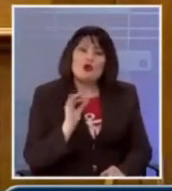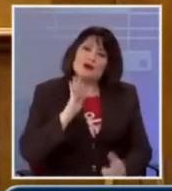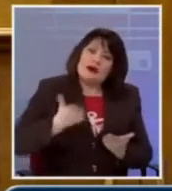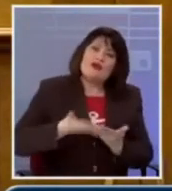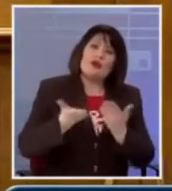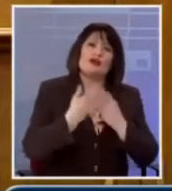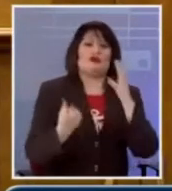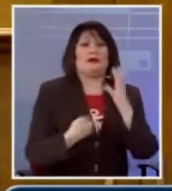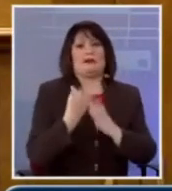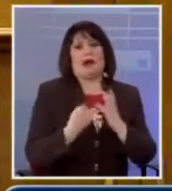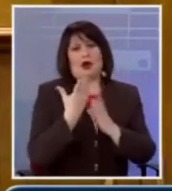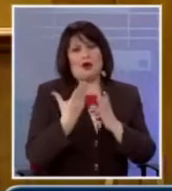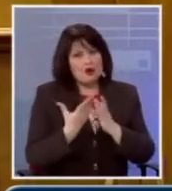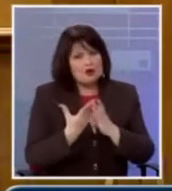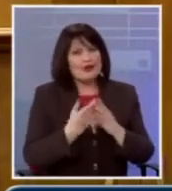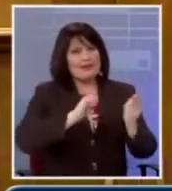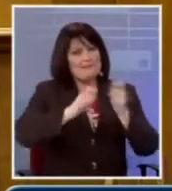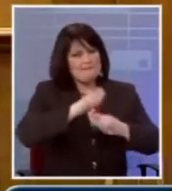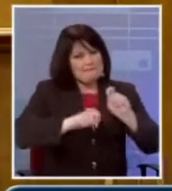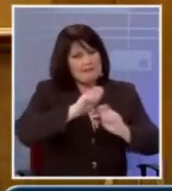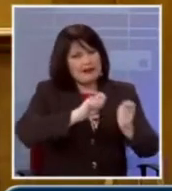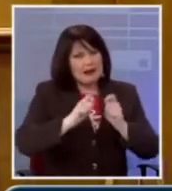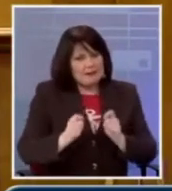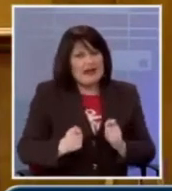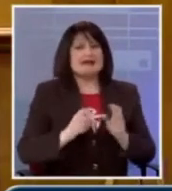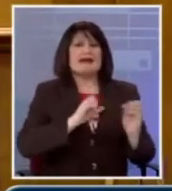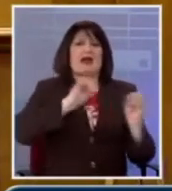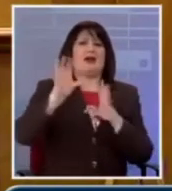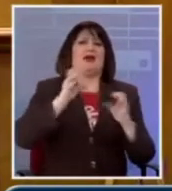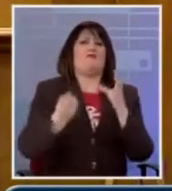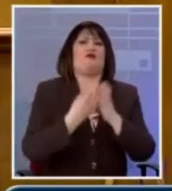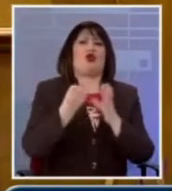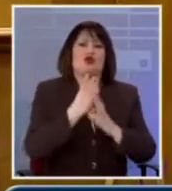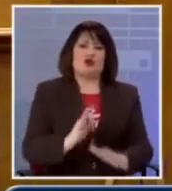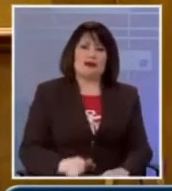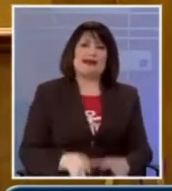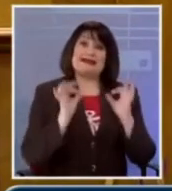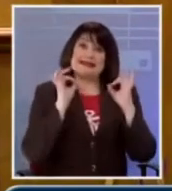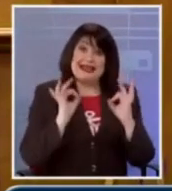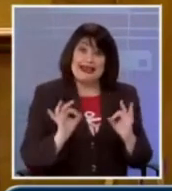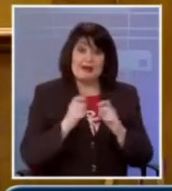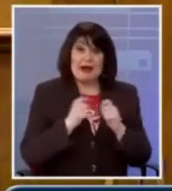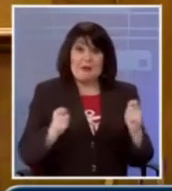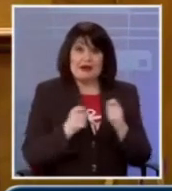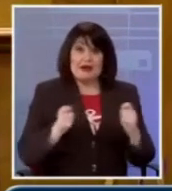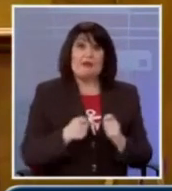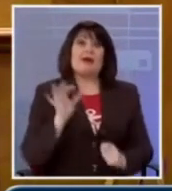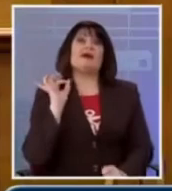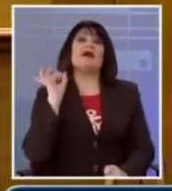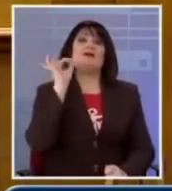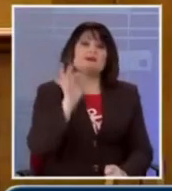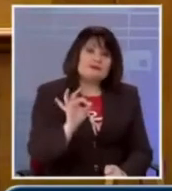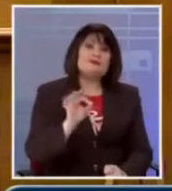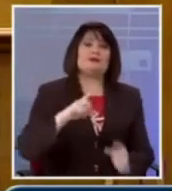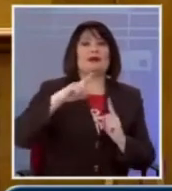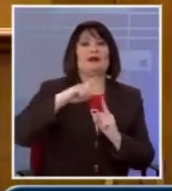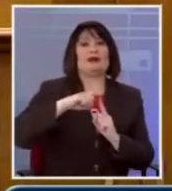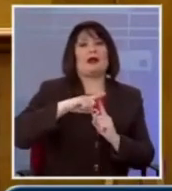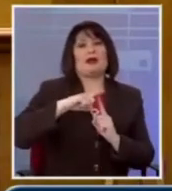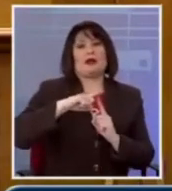πρωτογενής παραγωγή, η μεταποίηση και η διάθεση των προϊόντων. Στοχευμένα επίσης μέτρα που αφορούν στην